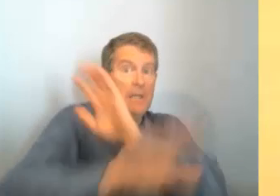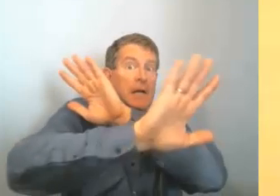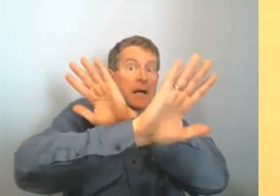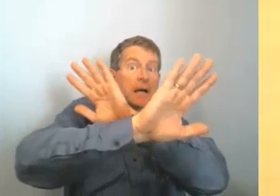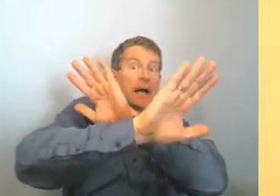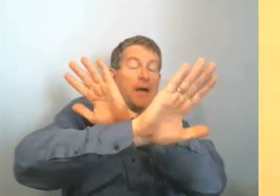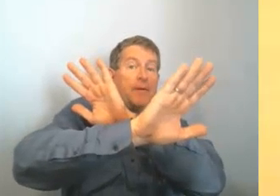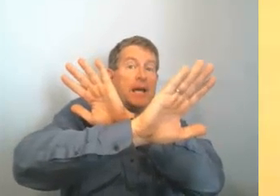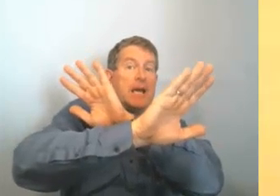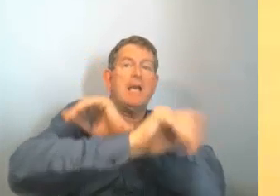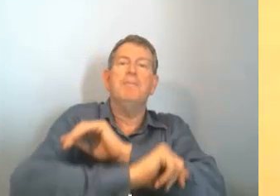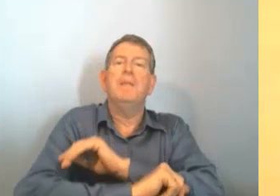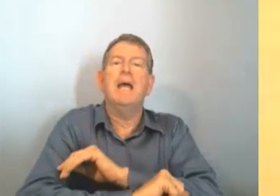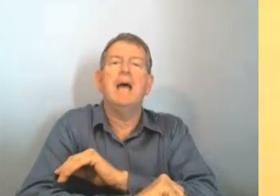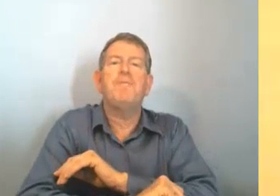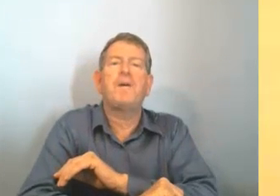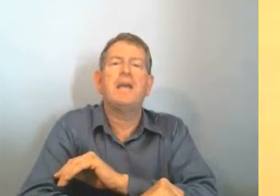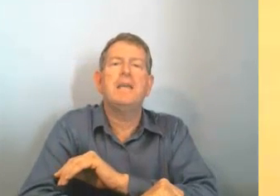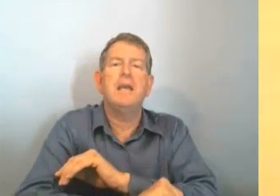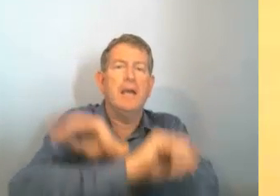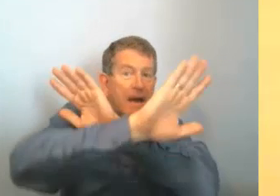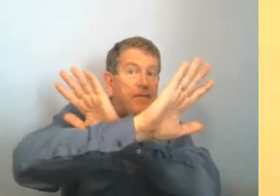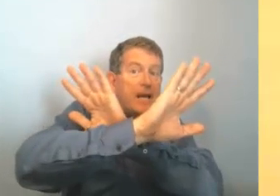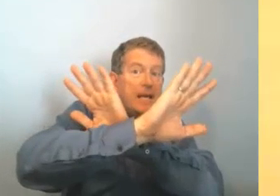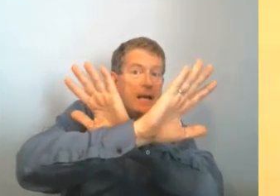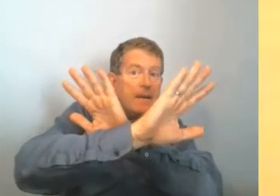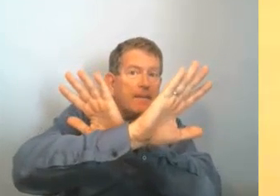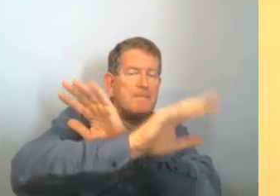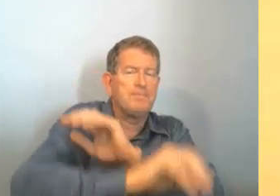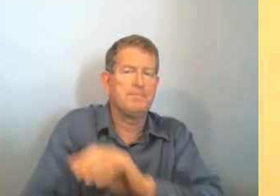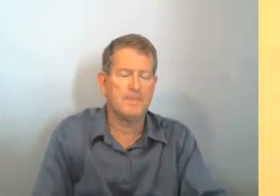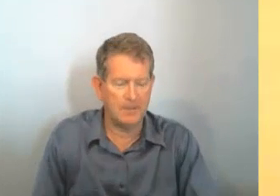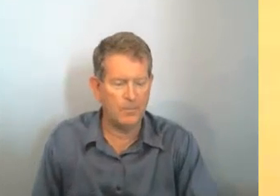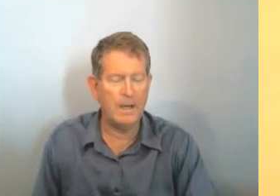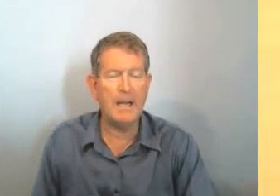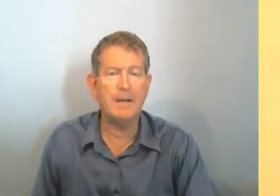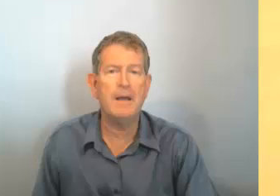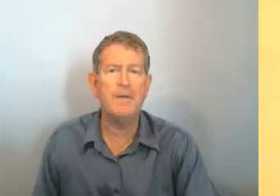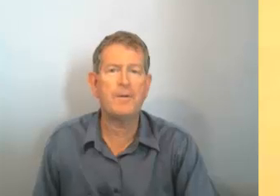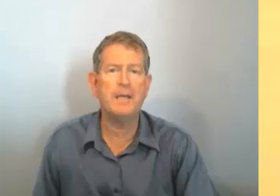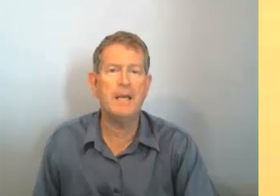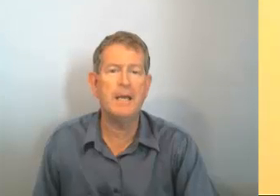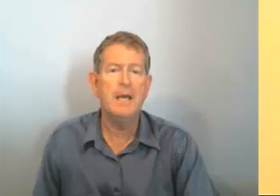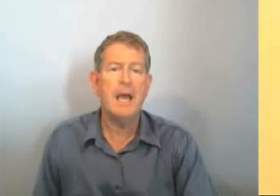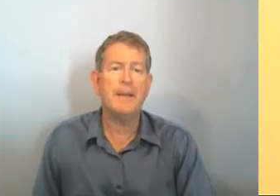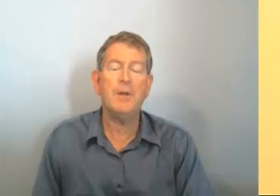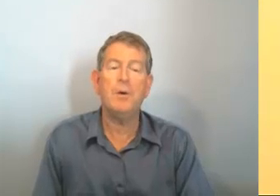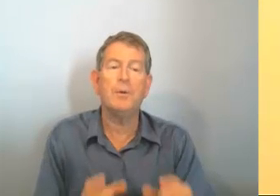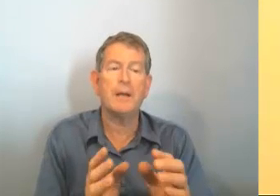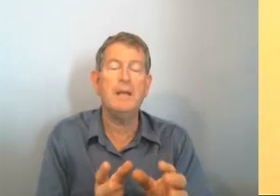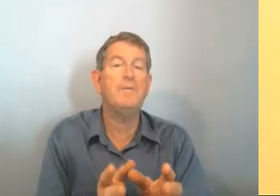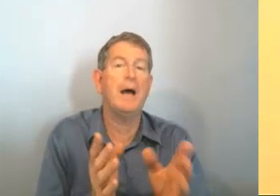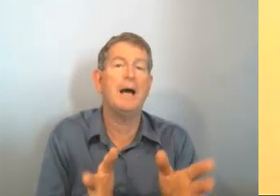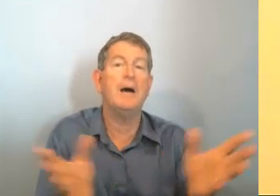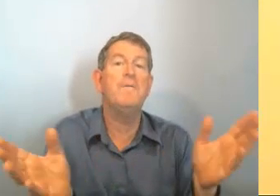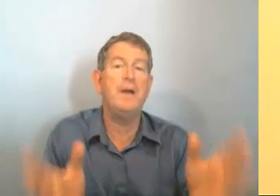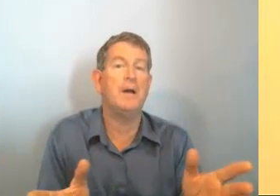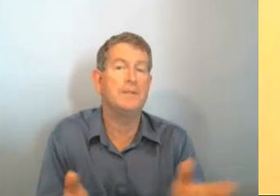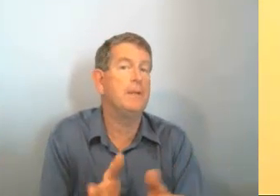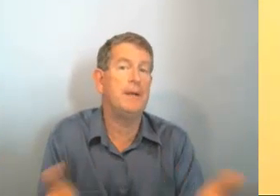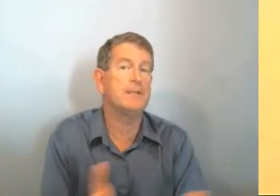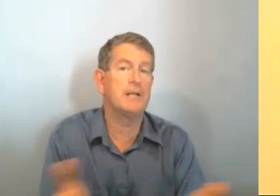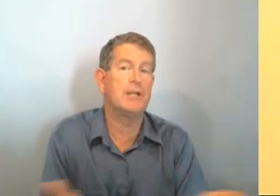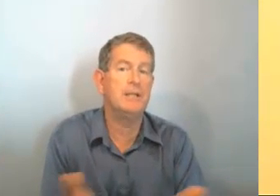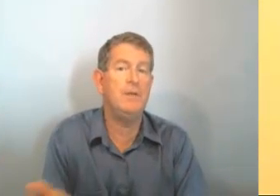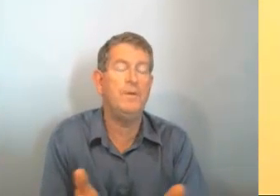3, effrayé. Effrayé. Effrayé. Voilà, effrayé. Et maintenant, on arrive à un verbe.